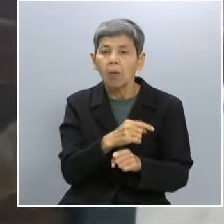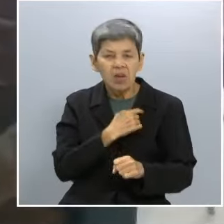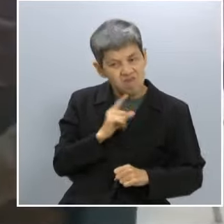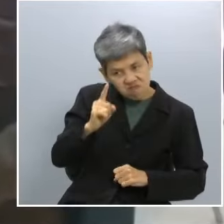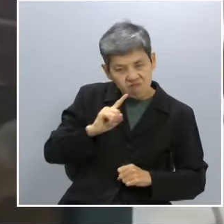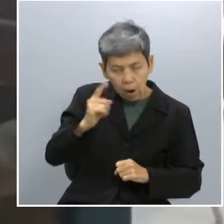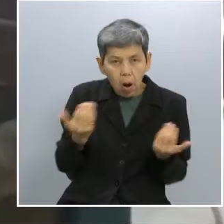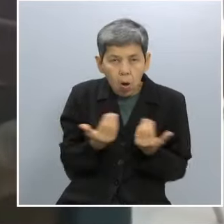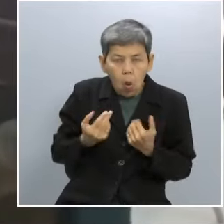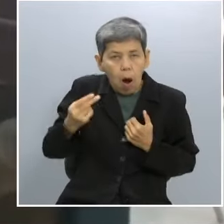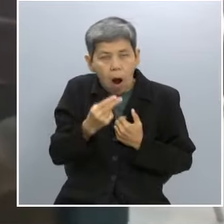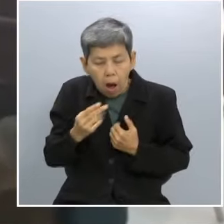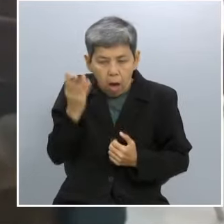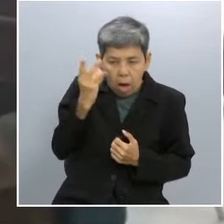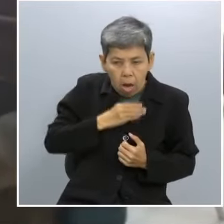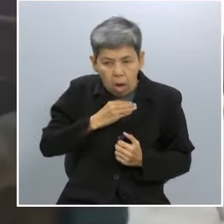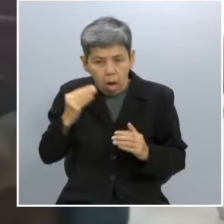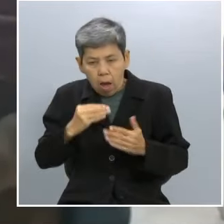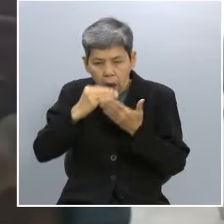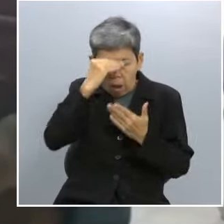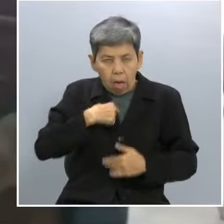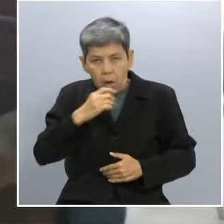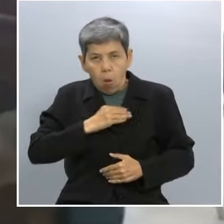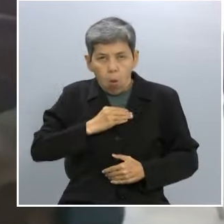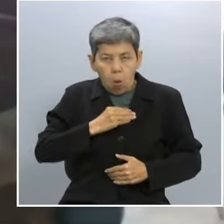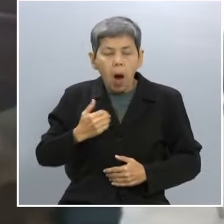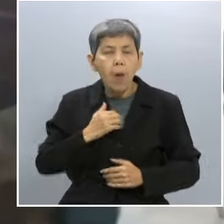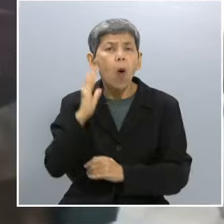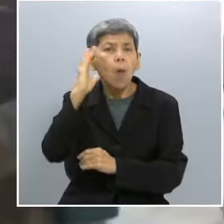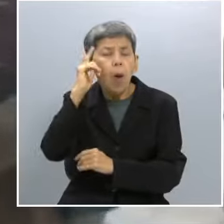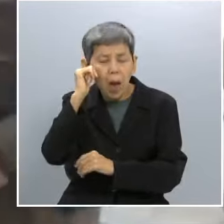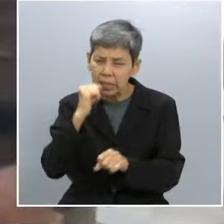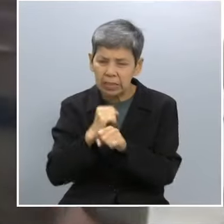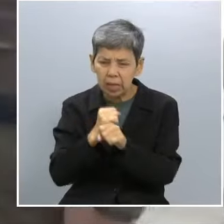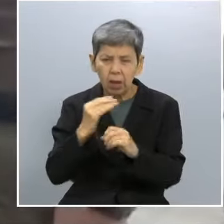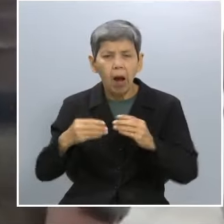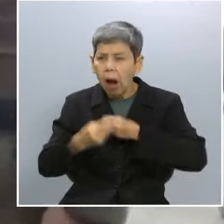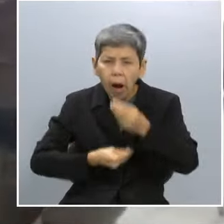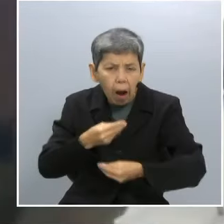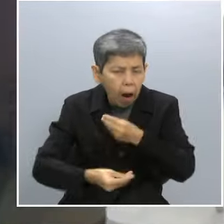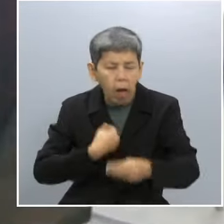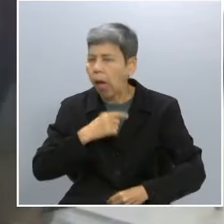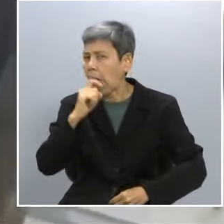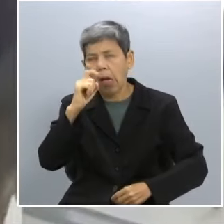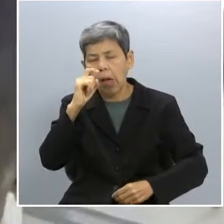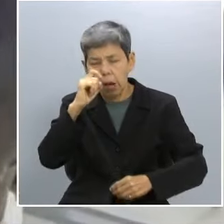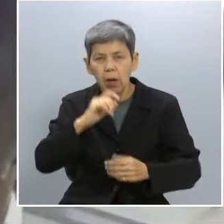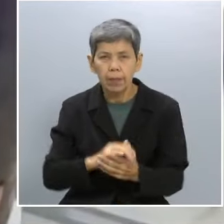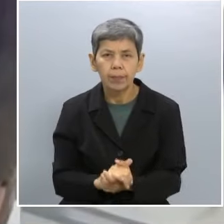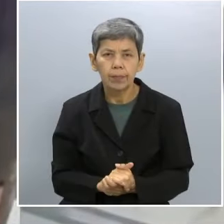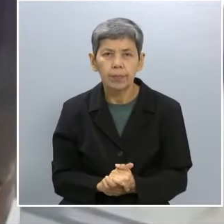จนลูกๆหลานๆไม่สามารถออกไปเรียนหนังสือได้ทางพ่อแม่ก็ไม่สามารถจะออกไปค้าออกไปค้าขาย